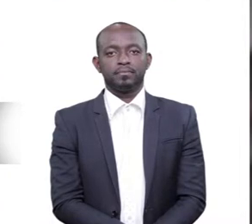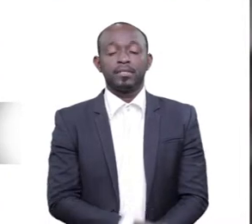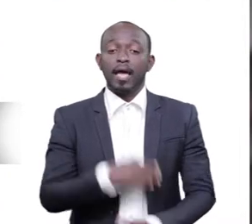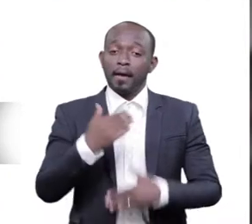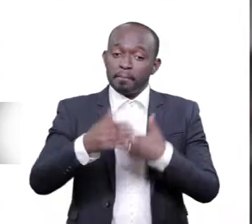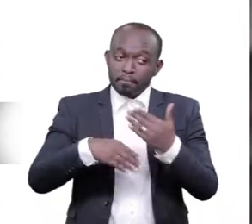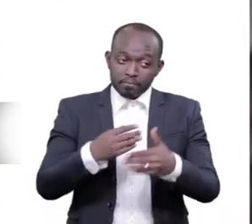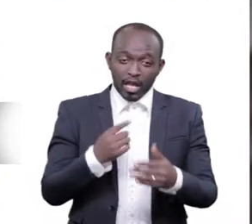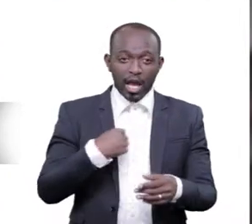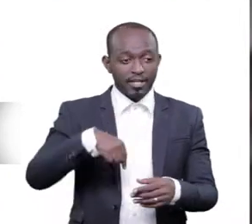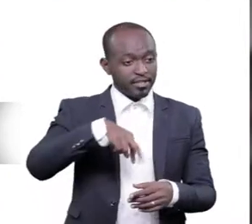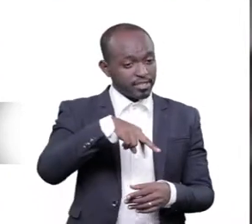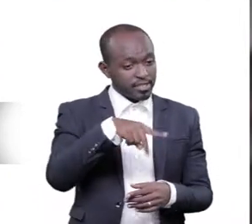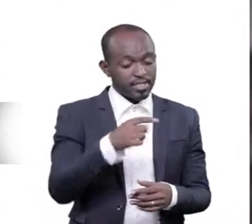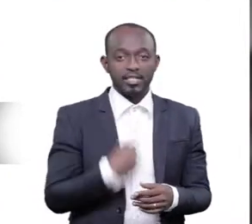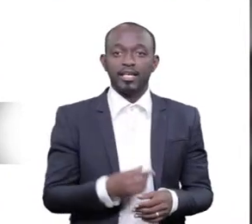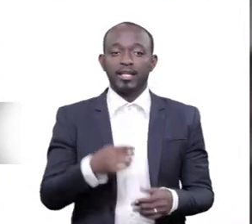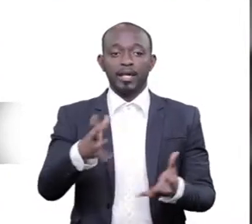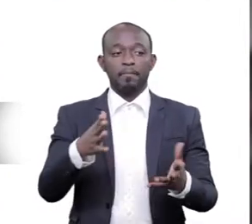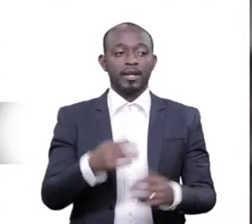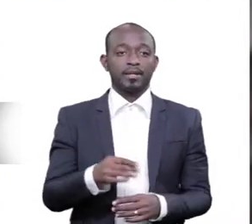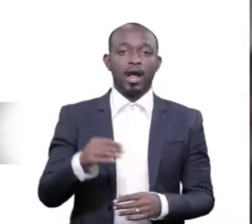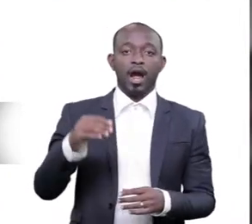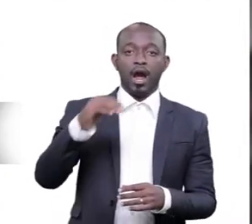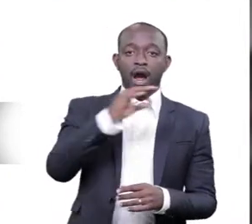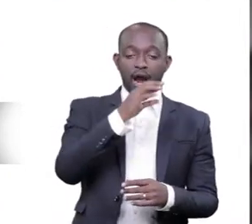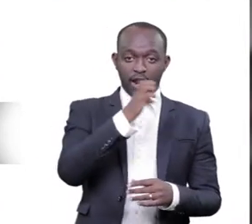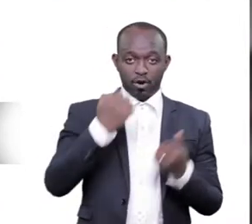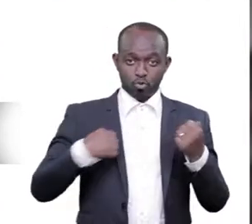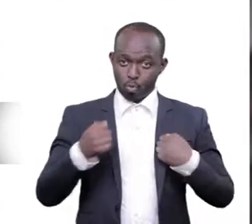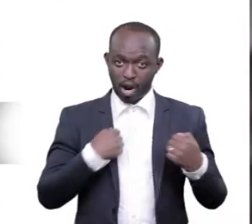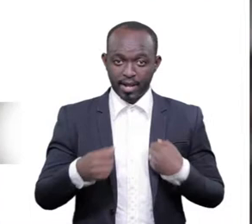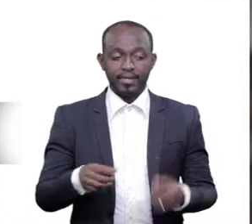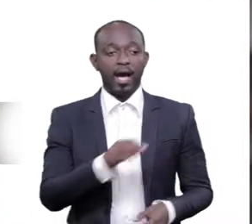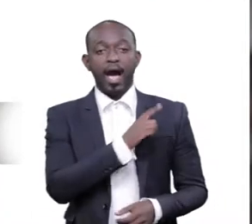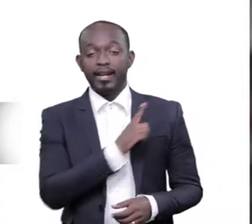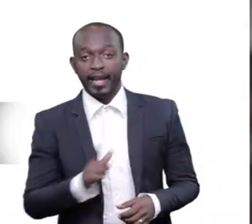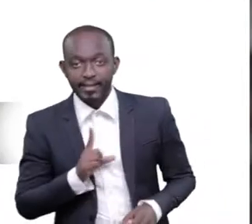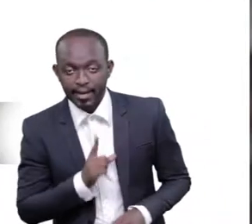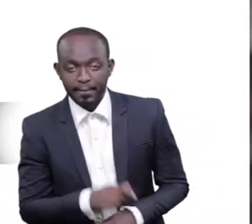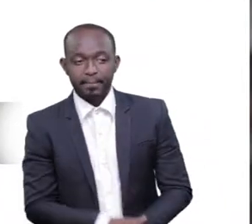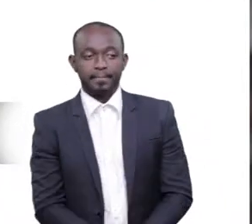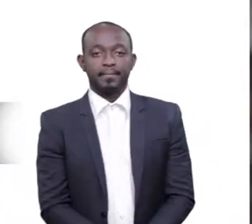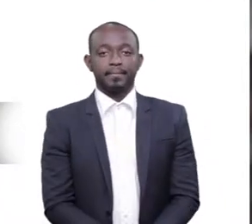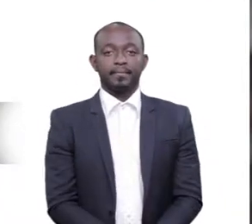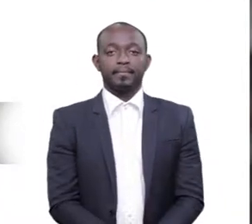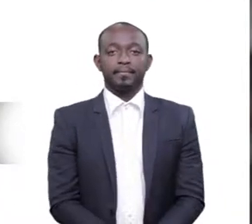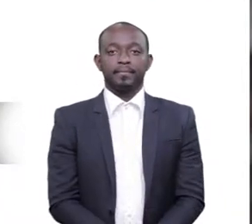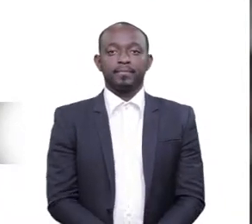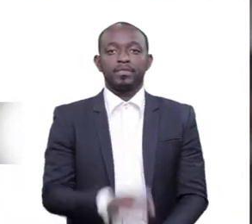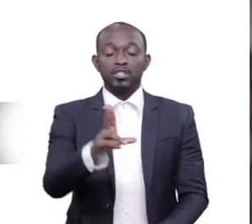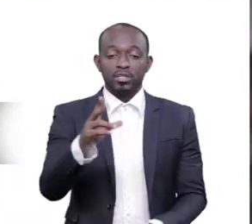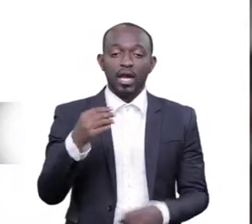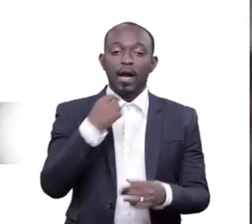byabaye ngombwa ko njya kwitabaza ubuyobozi bw'umurenge hanyuma butumizaho abo bagize